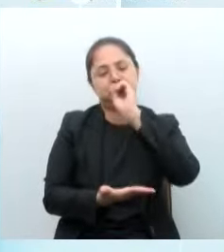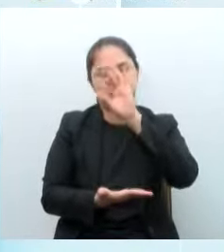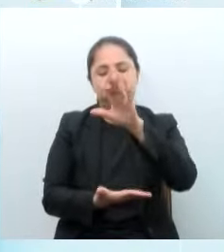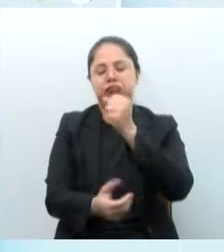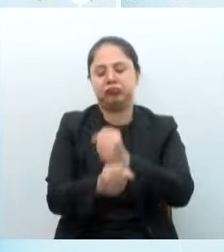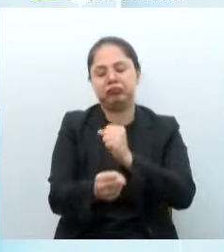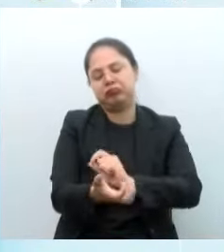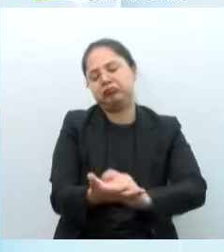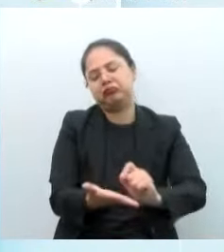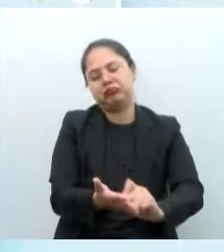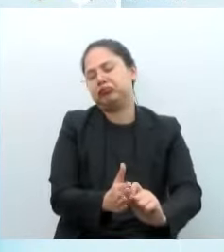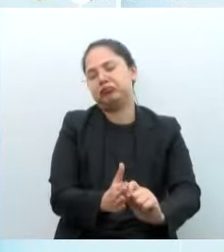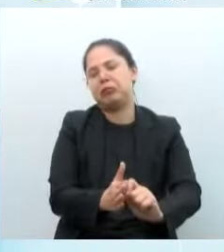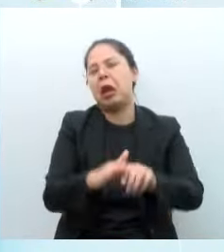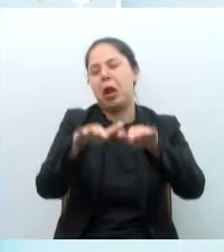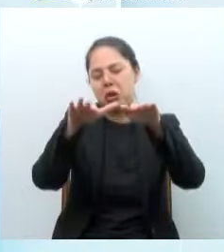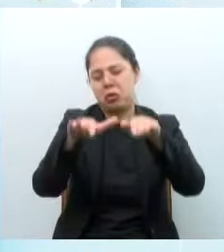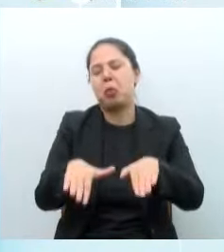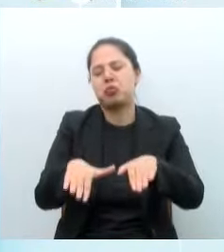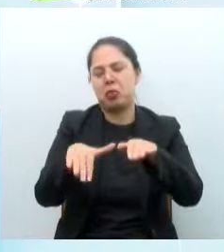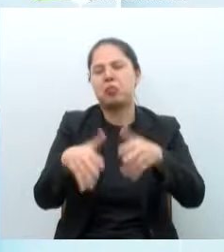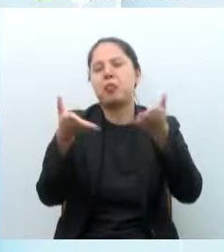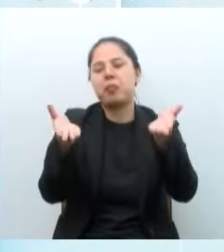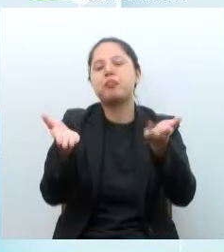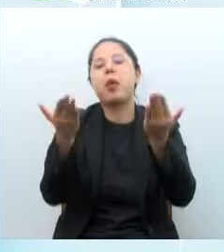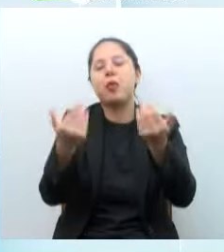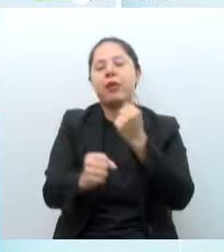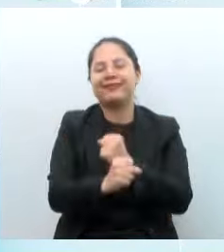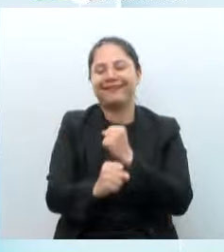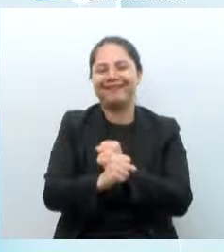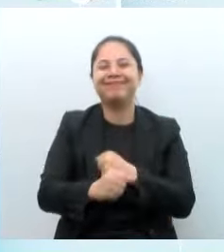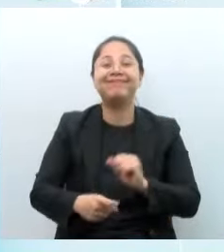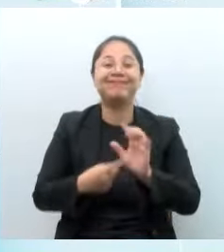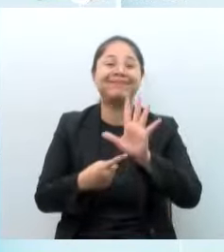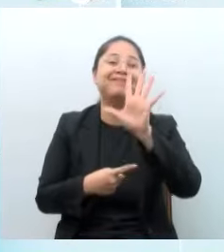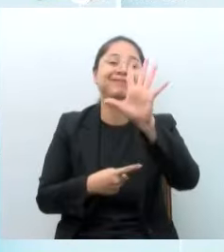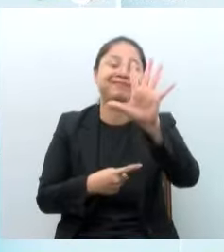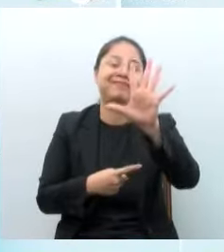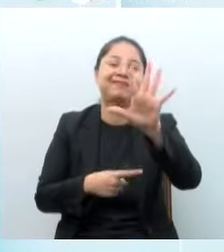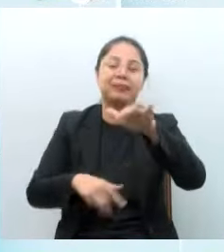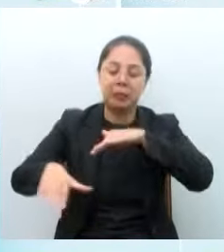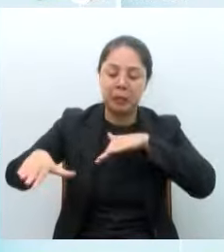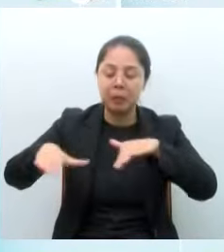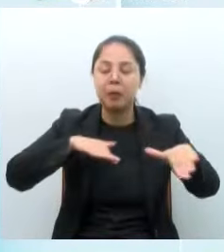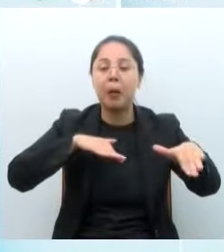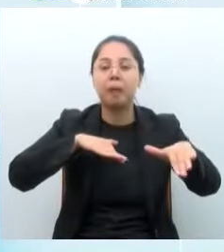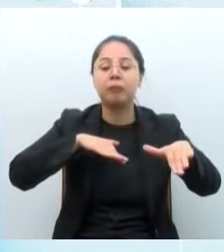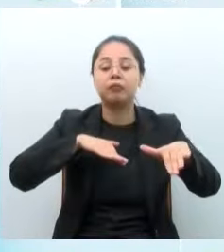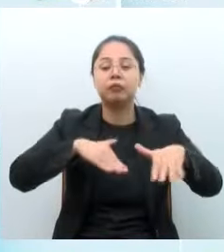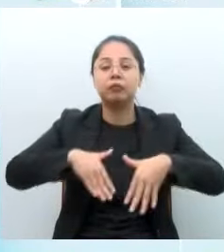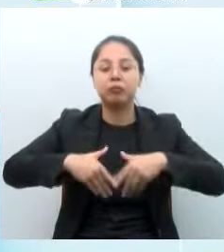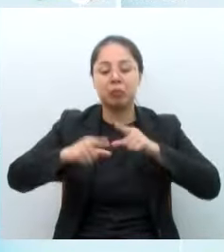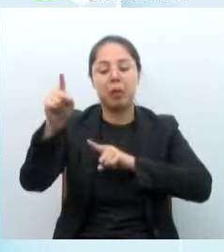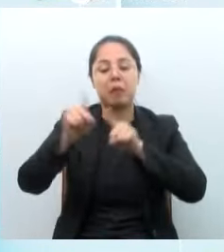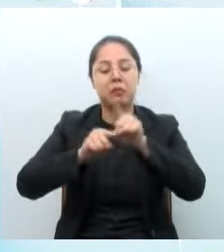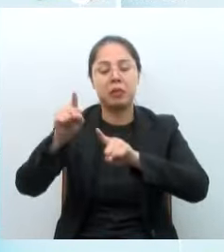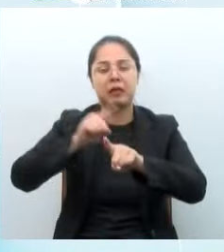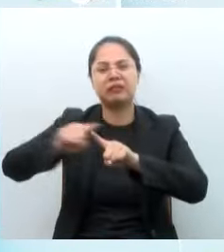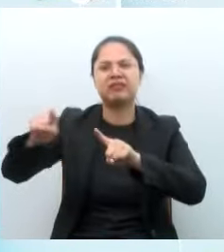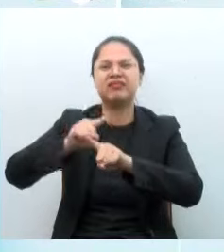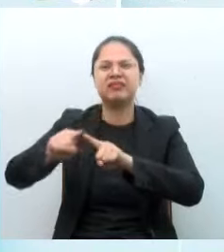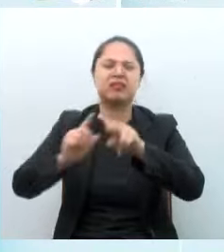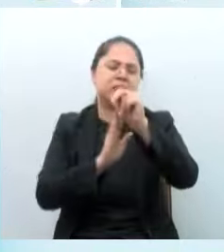งนะครับอย่างที่5ก็คือการจัดเตรียมการเพื่อต้อนรับการประเมินต่างๆอันนี้ซึ่ง